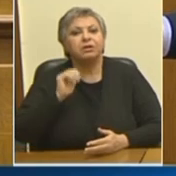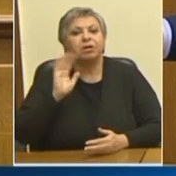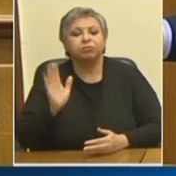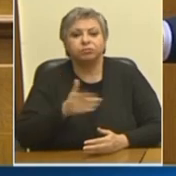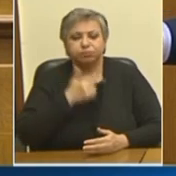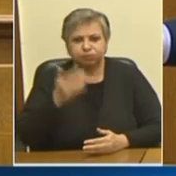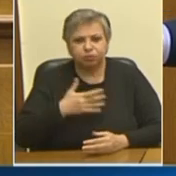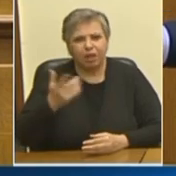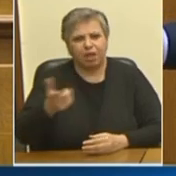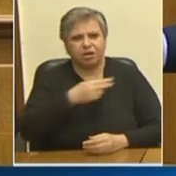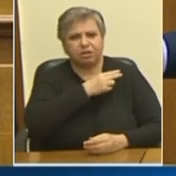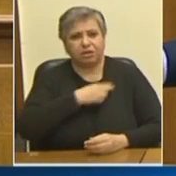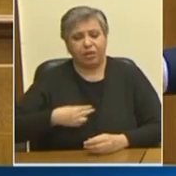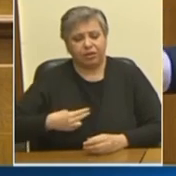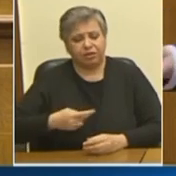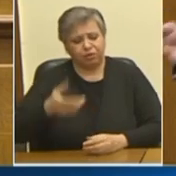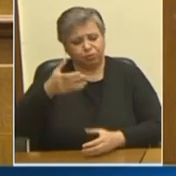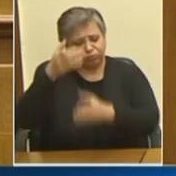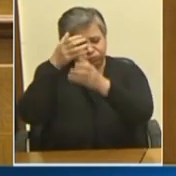συνταγματολόγου, ενός καθηγητή, την άποψη.